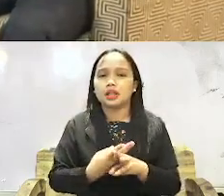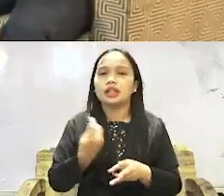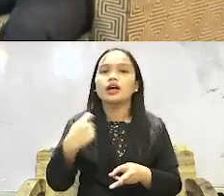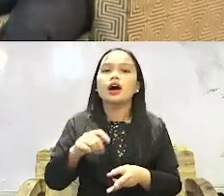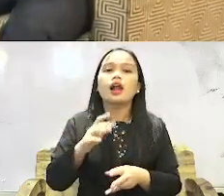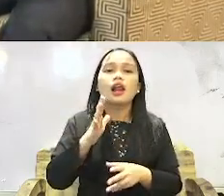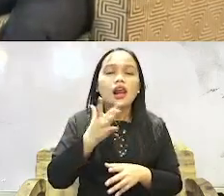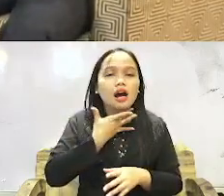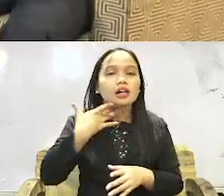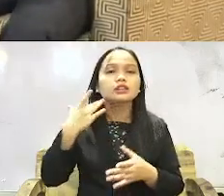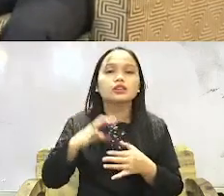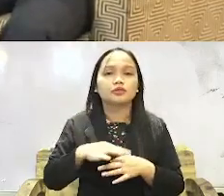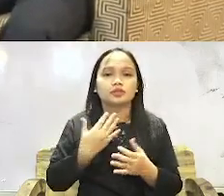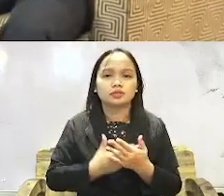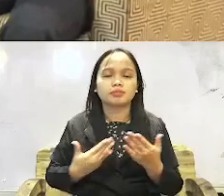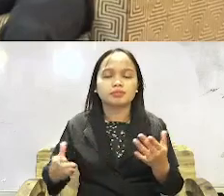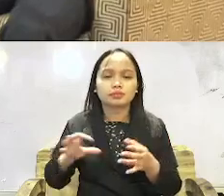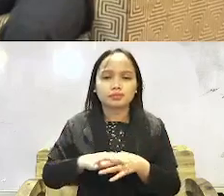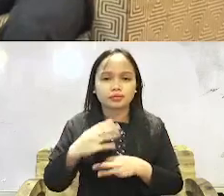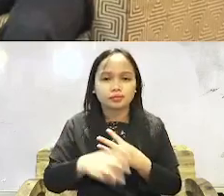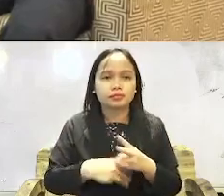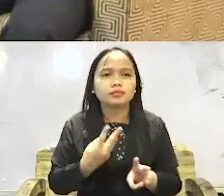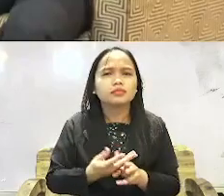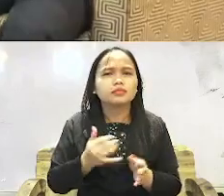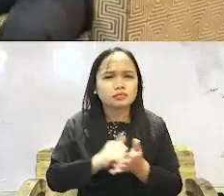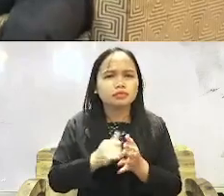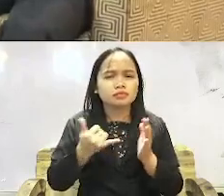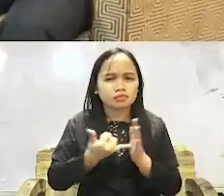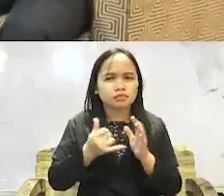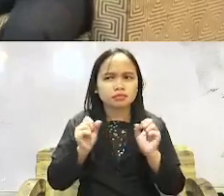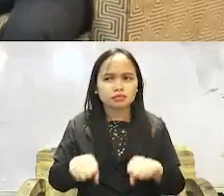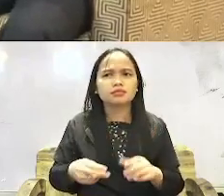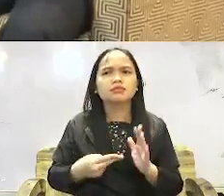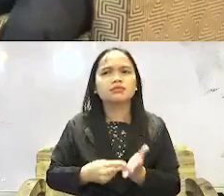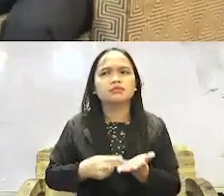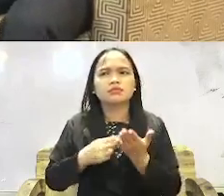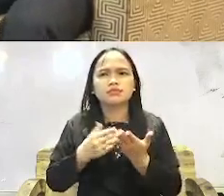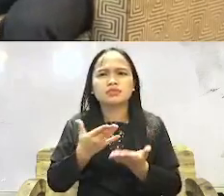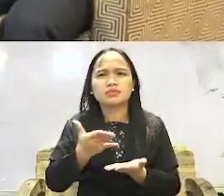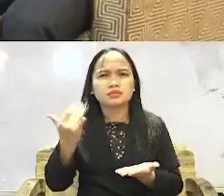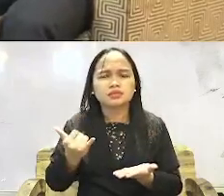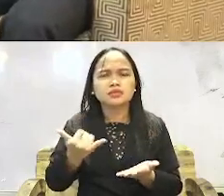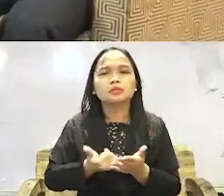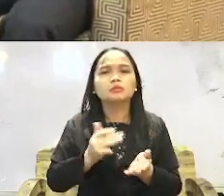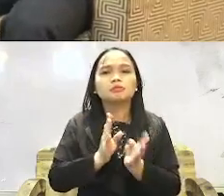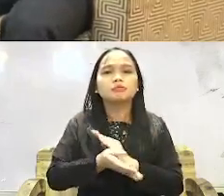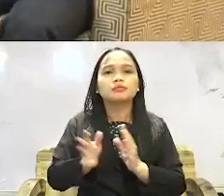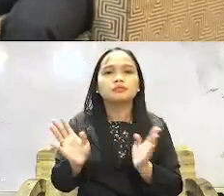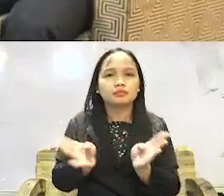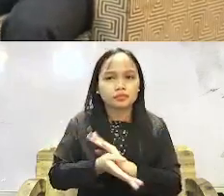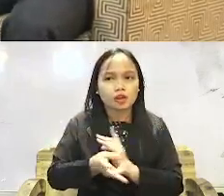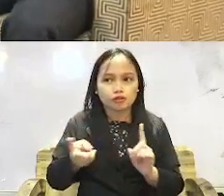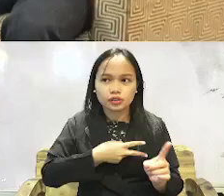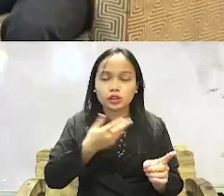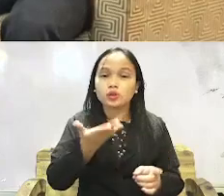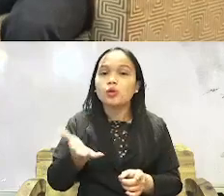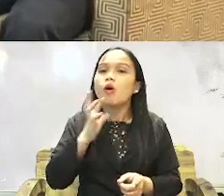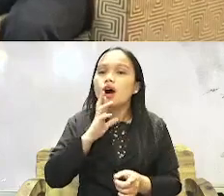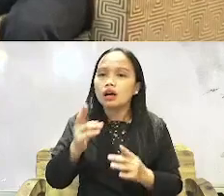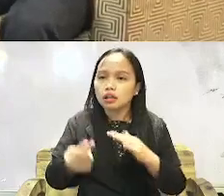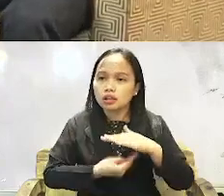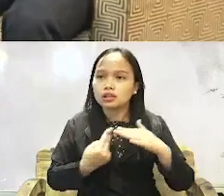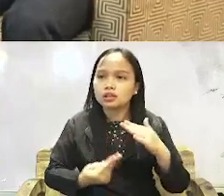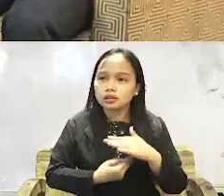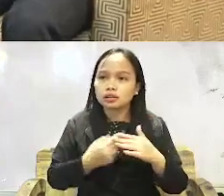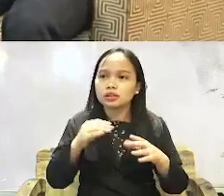of the things of this world. Yun ang ibibigay sa'yo. Kaya nga, biktima ka eh. Kasi doon ka subject, under ka ng